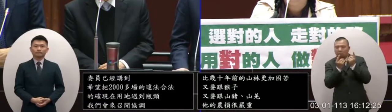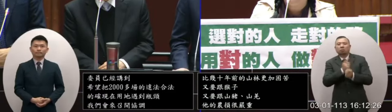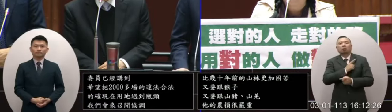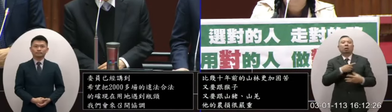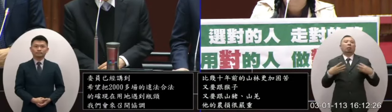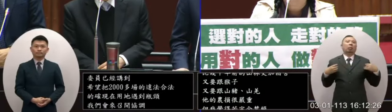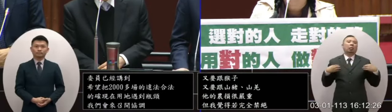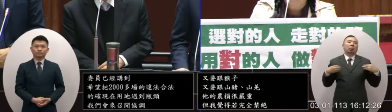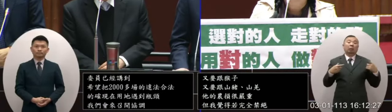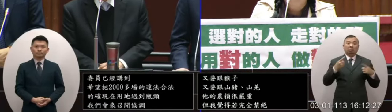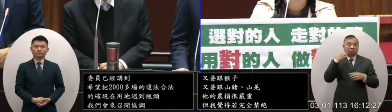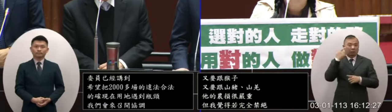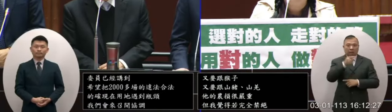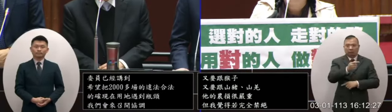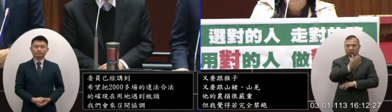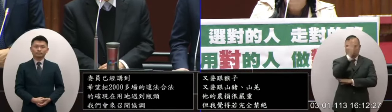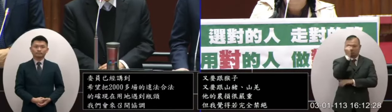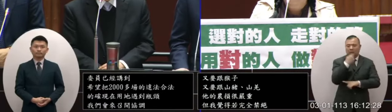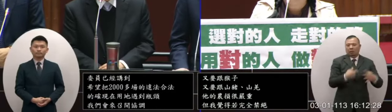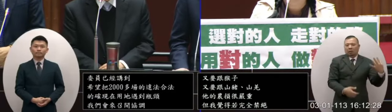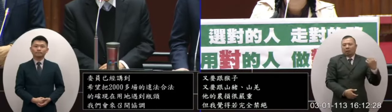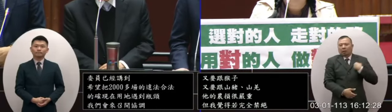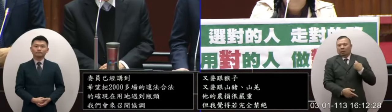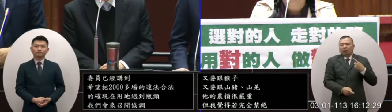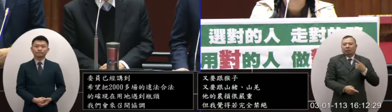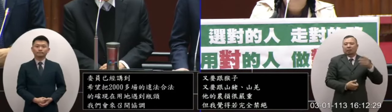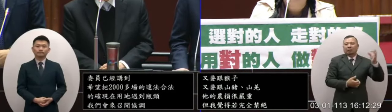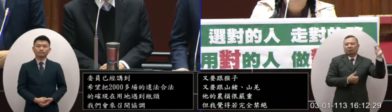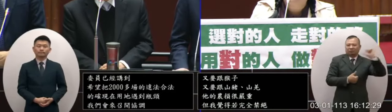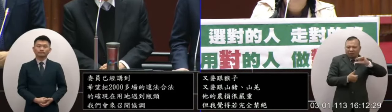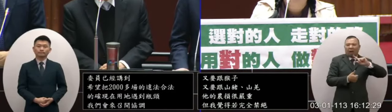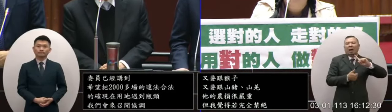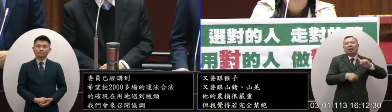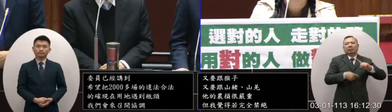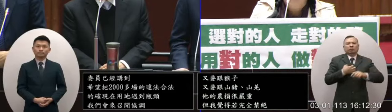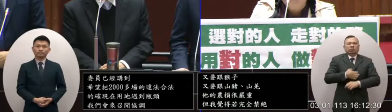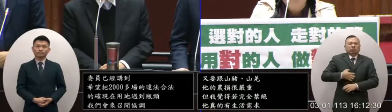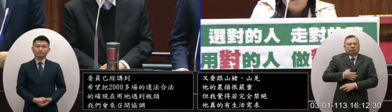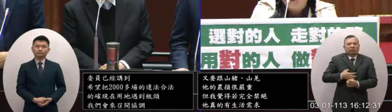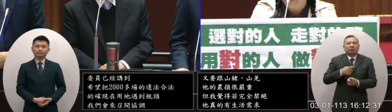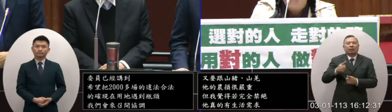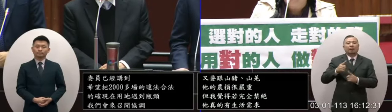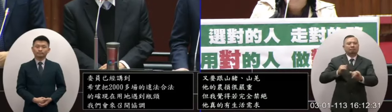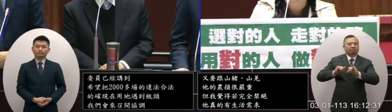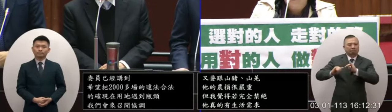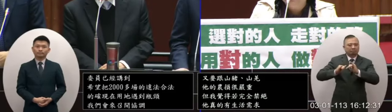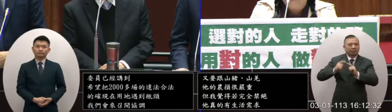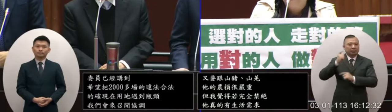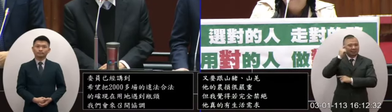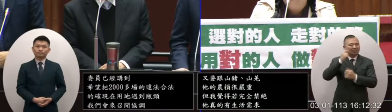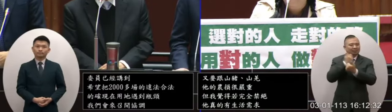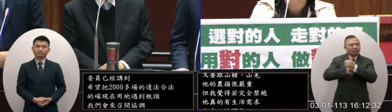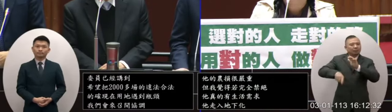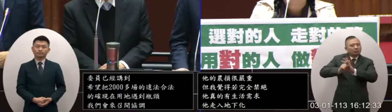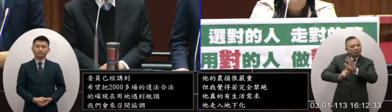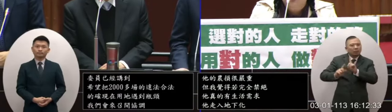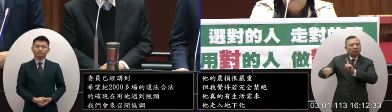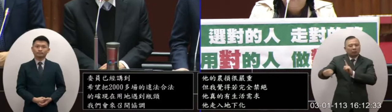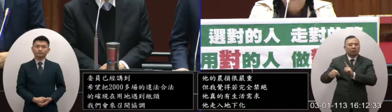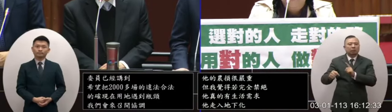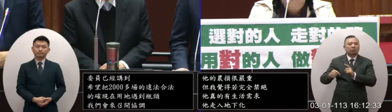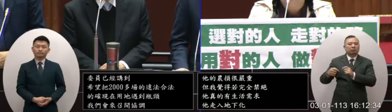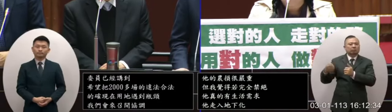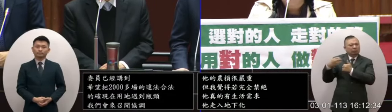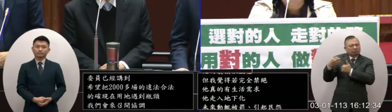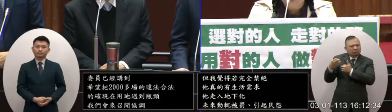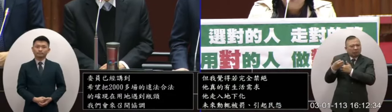引起民怨，我们的民意代表一定会有很多很多的质询跟反应，那我想这也不是大家所